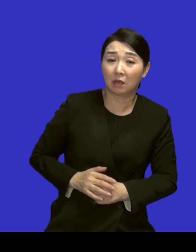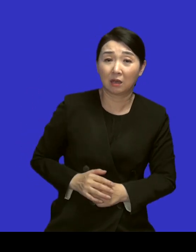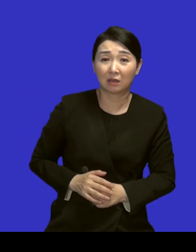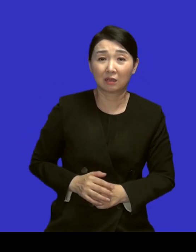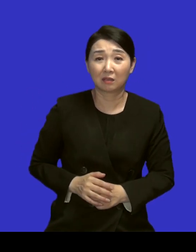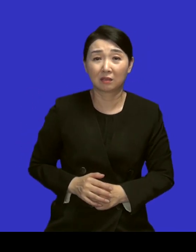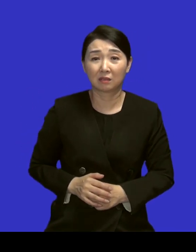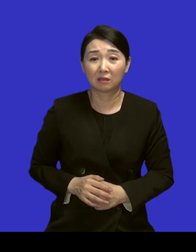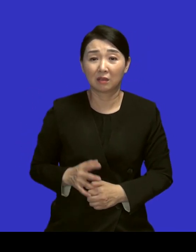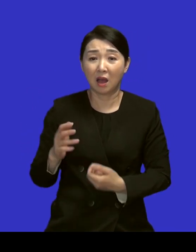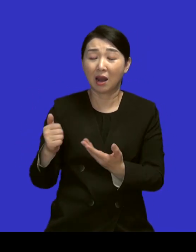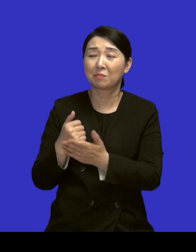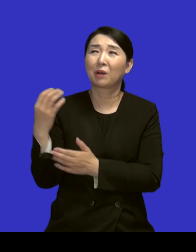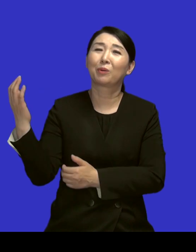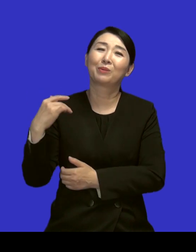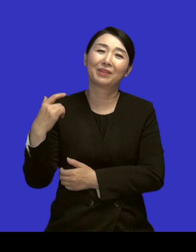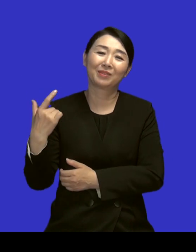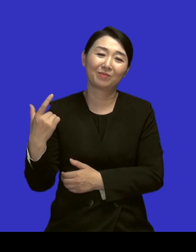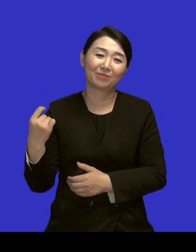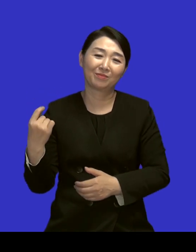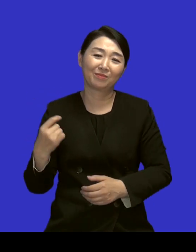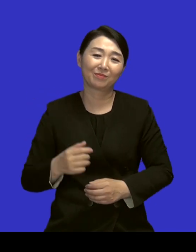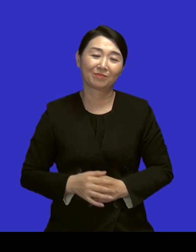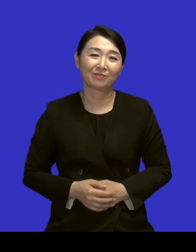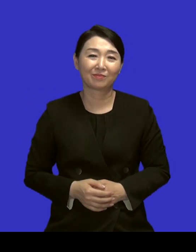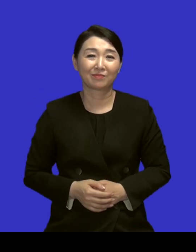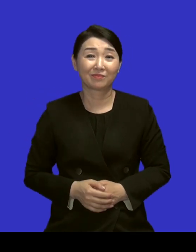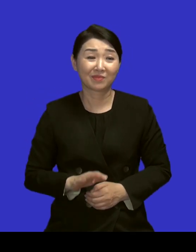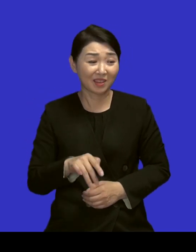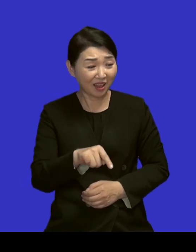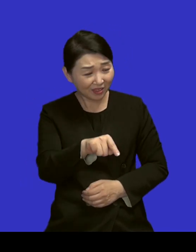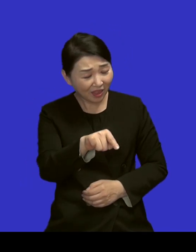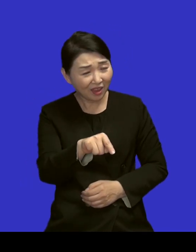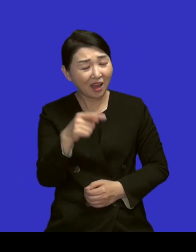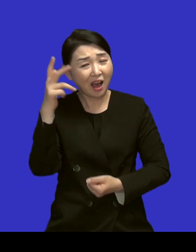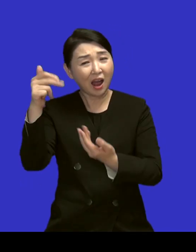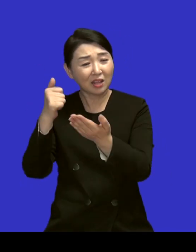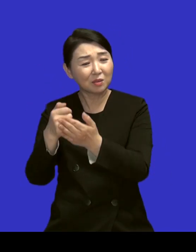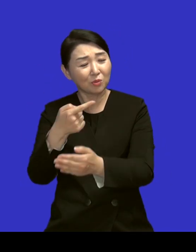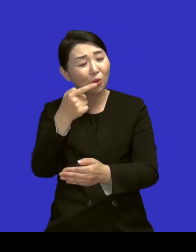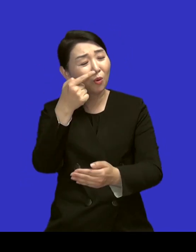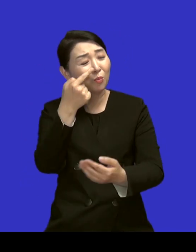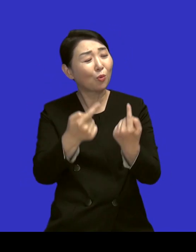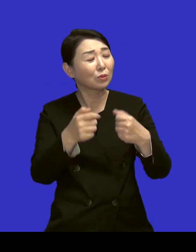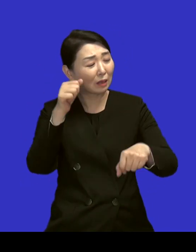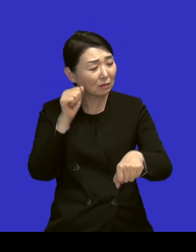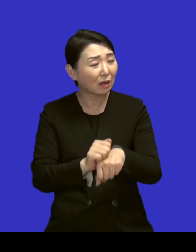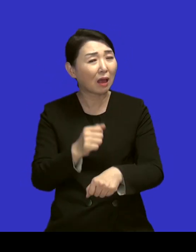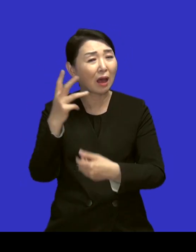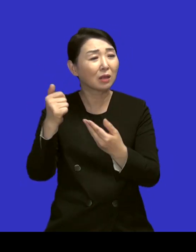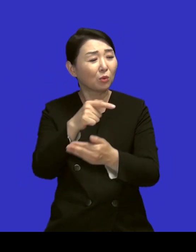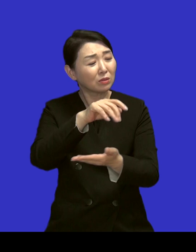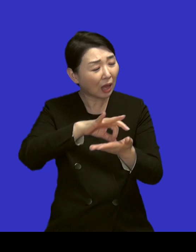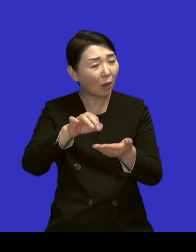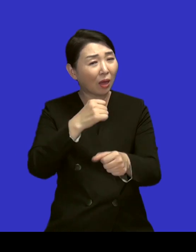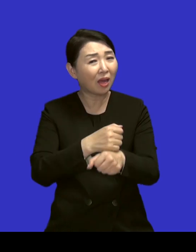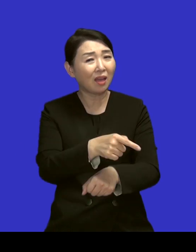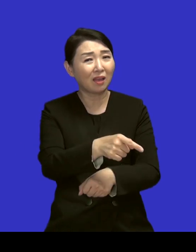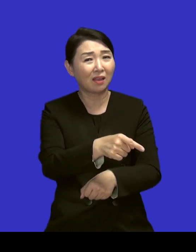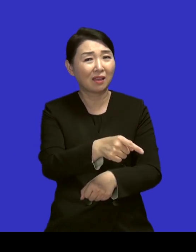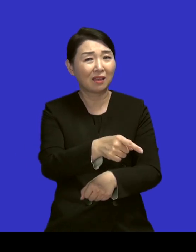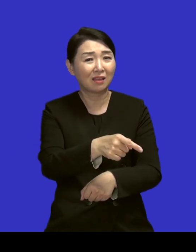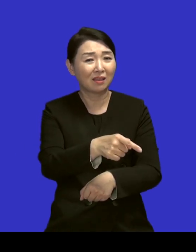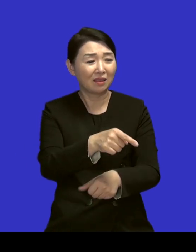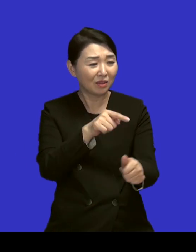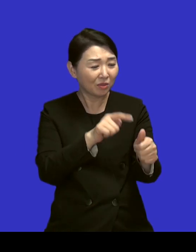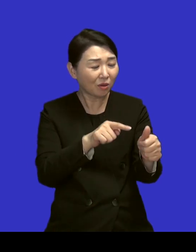이렇게 혼내신 거죠. 야 내가 너보다 잘해. 내가 널 써주는 거야. 그리고